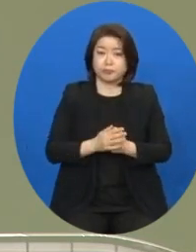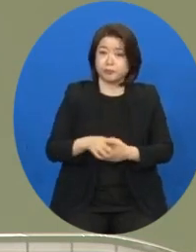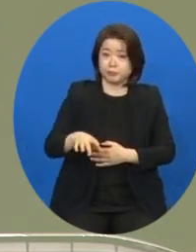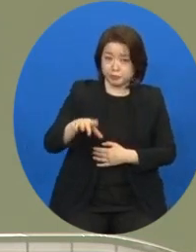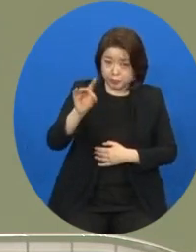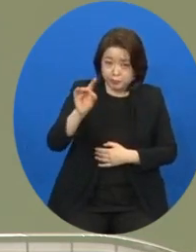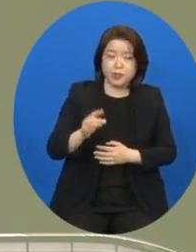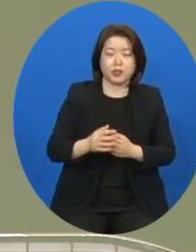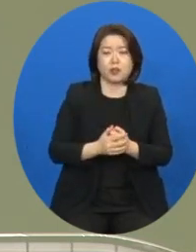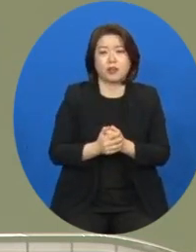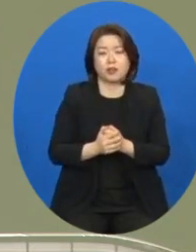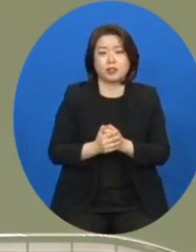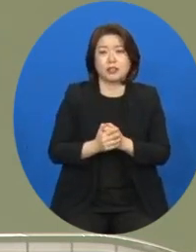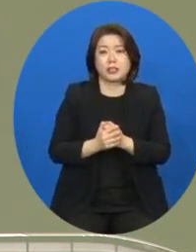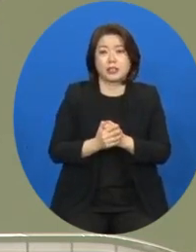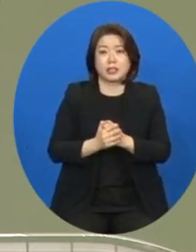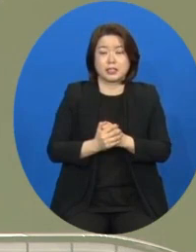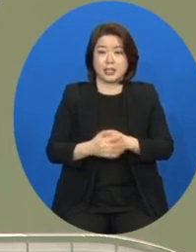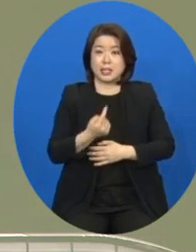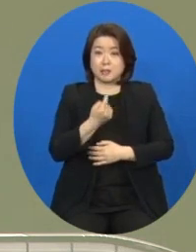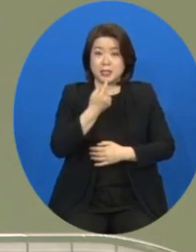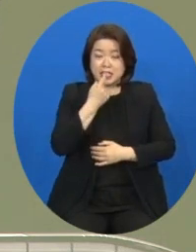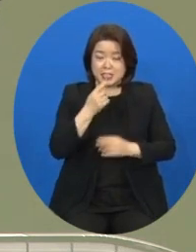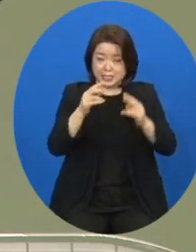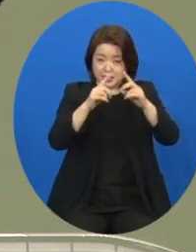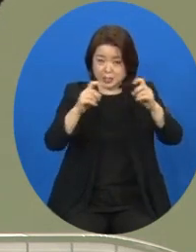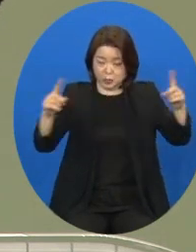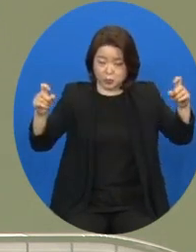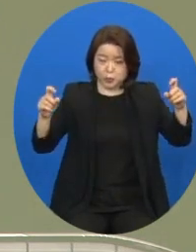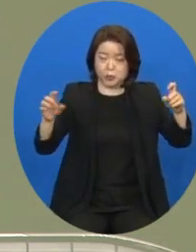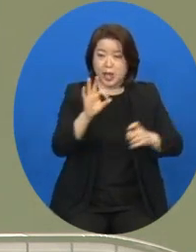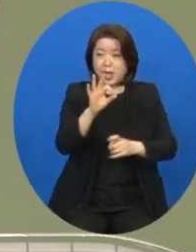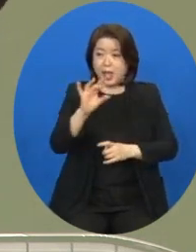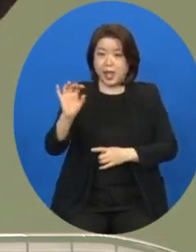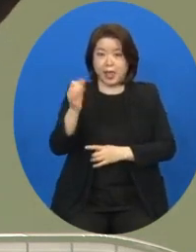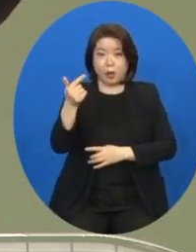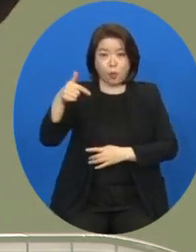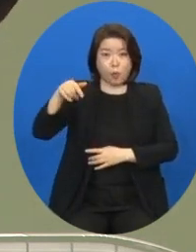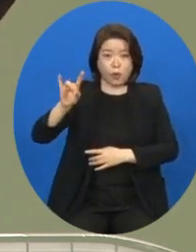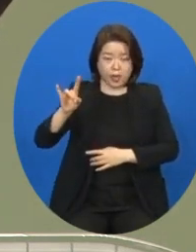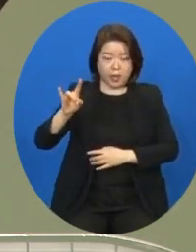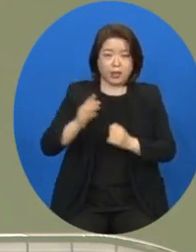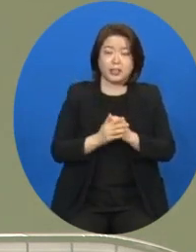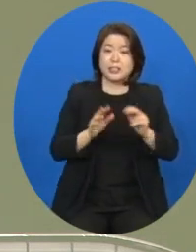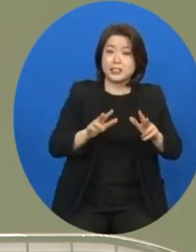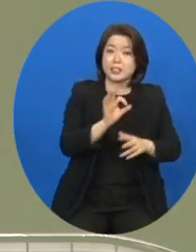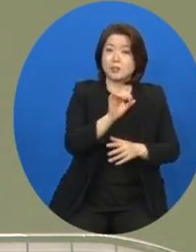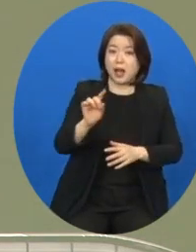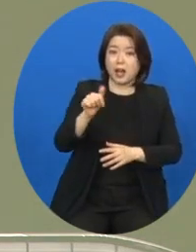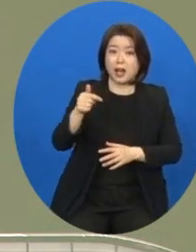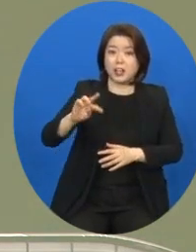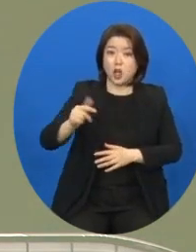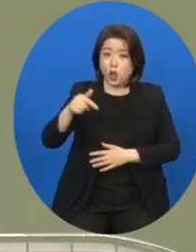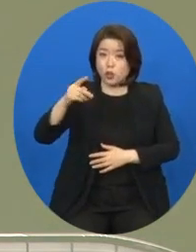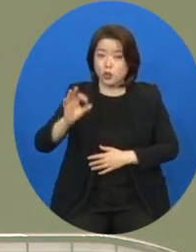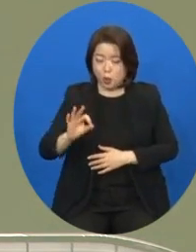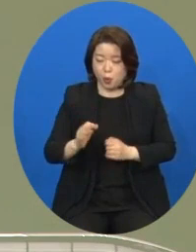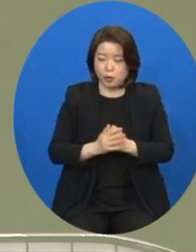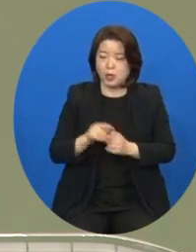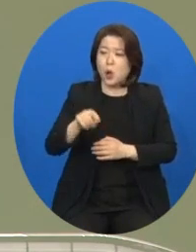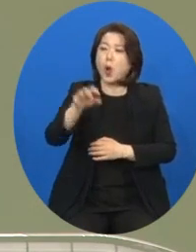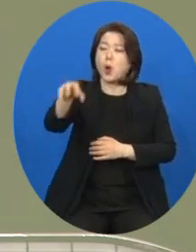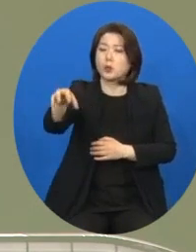먼저는 서대문 바깥 애옥에 지금 아현동이죠. 아현동 고개 그때는